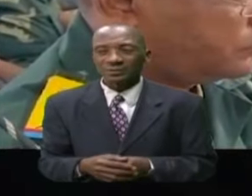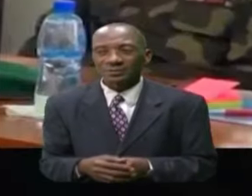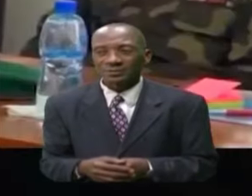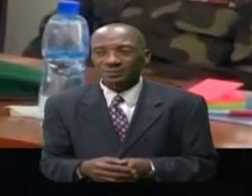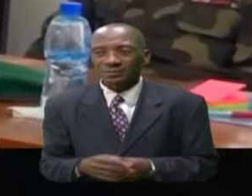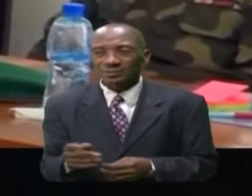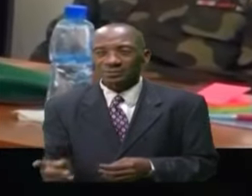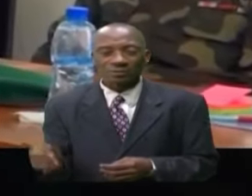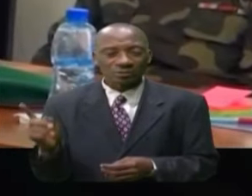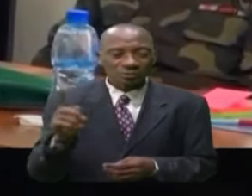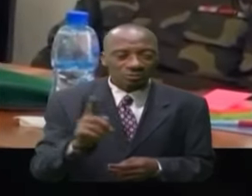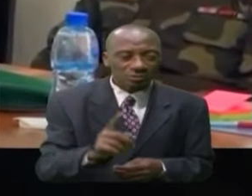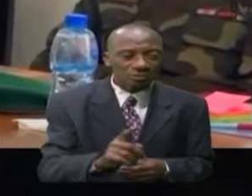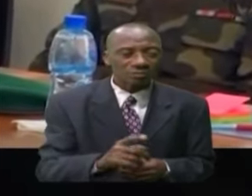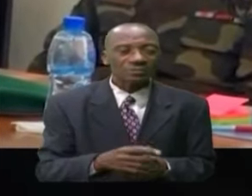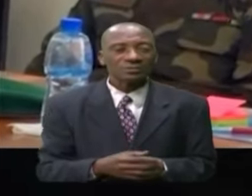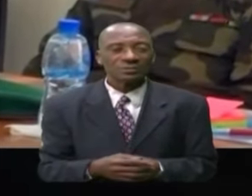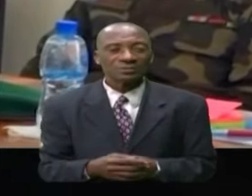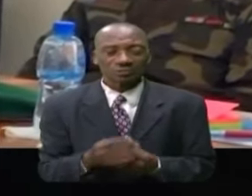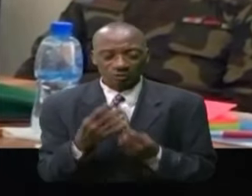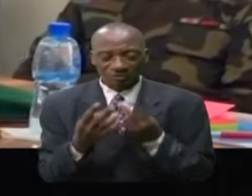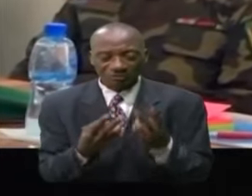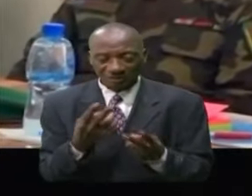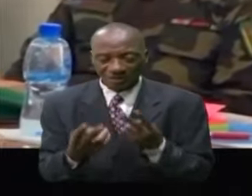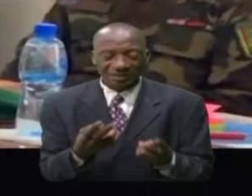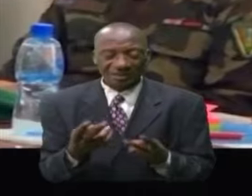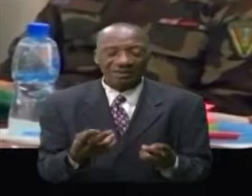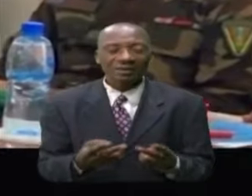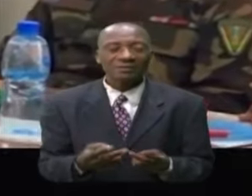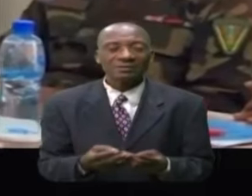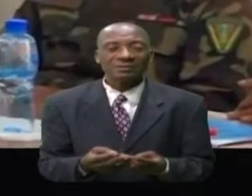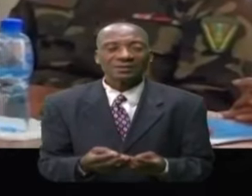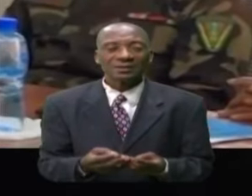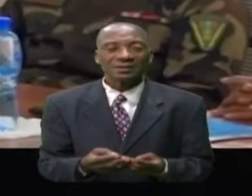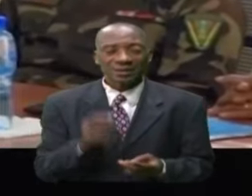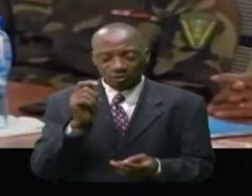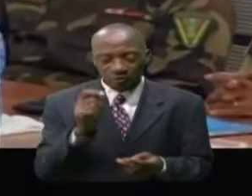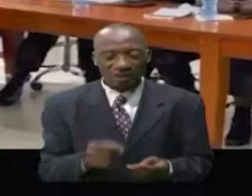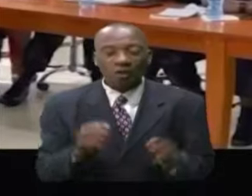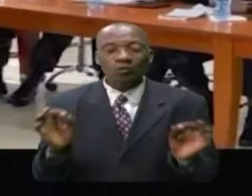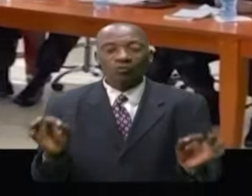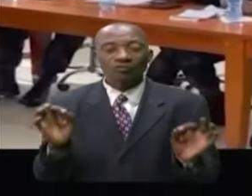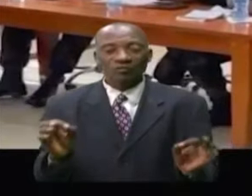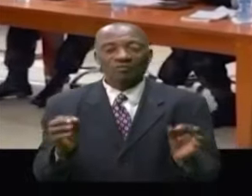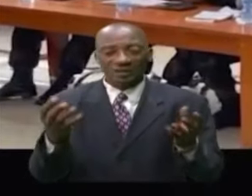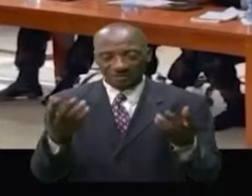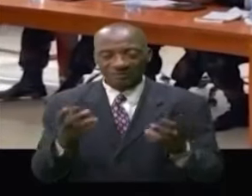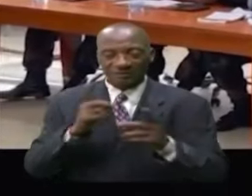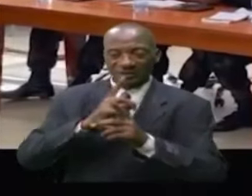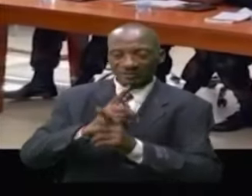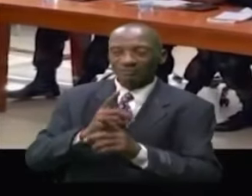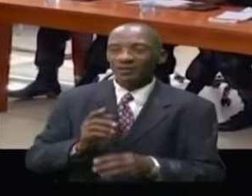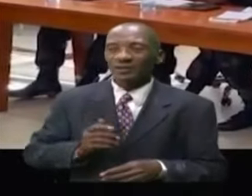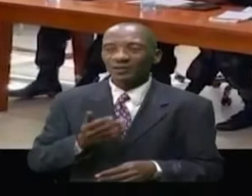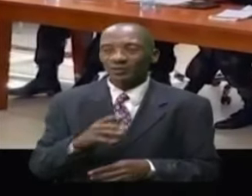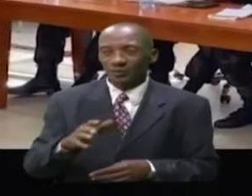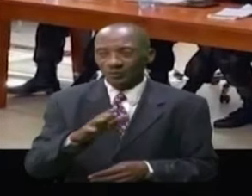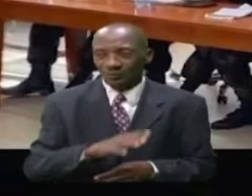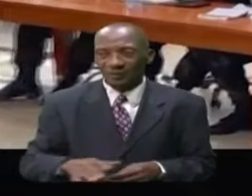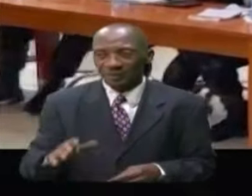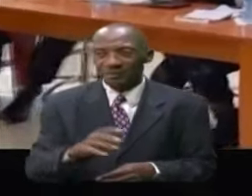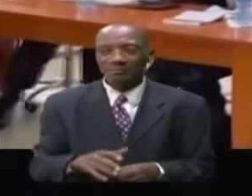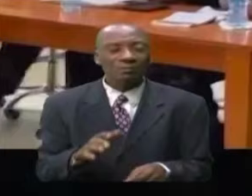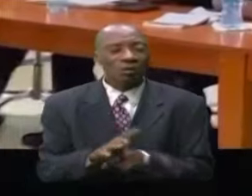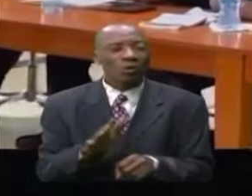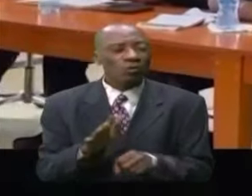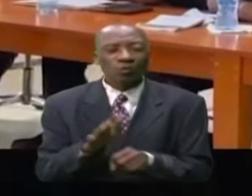avec les grandes unités engagées sur les champs de bataille. Question de rehausser leur morale durant cette période de l'état de siège. Il était